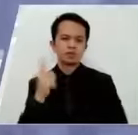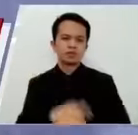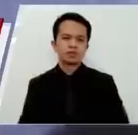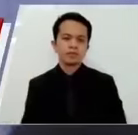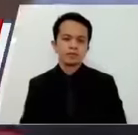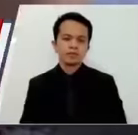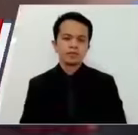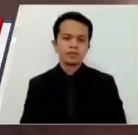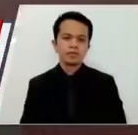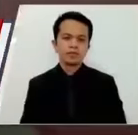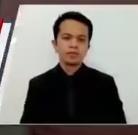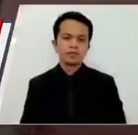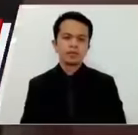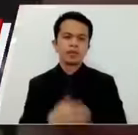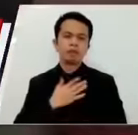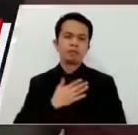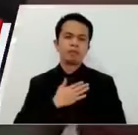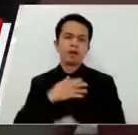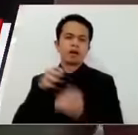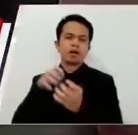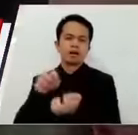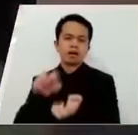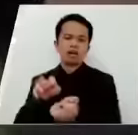Yung aso ko po hindi na nakuha.